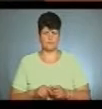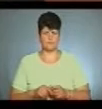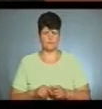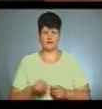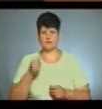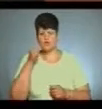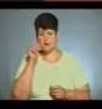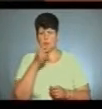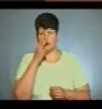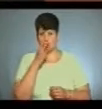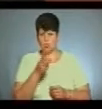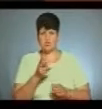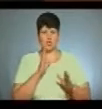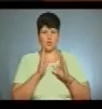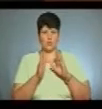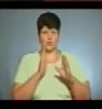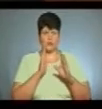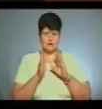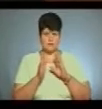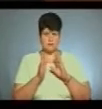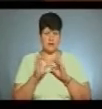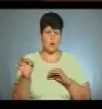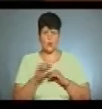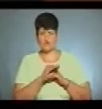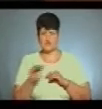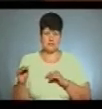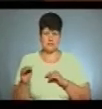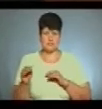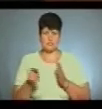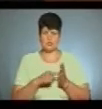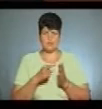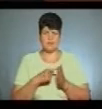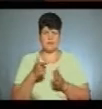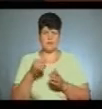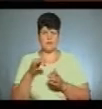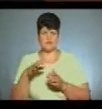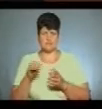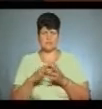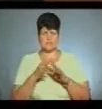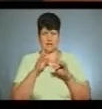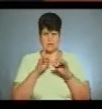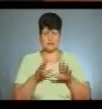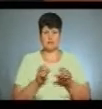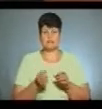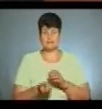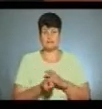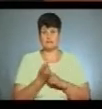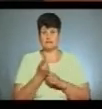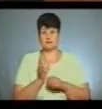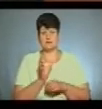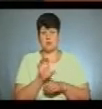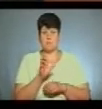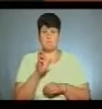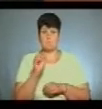Вчора ми побачили, що у Фейсбуці на офіційній сторінці Гаївської сільської ради з'явився такий репортаж щодо